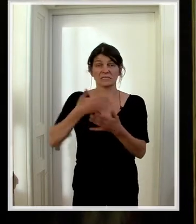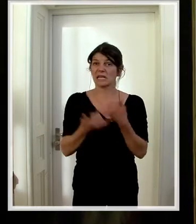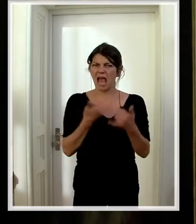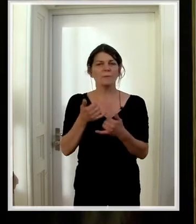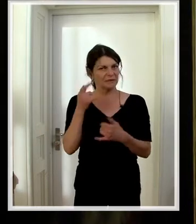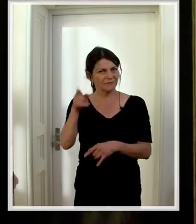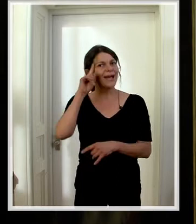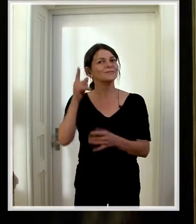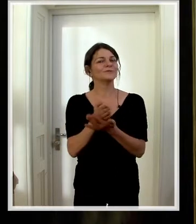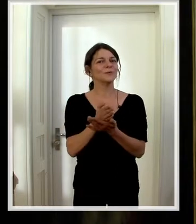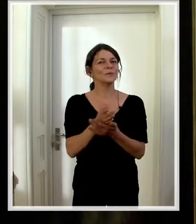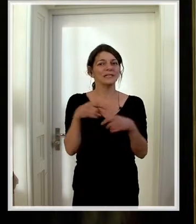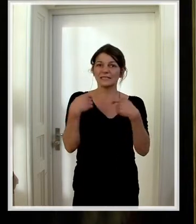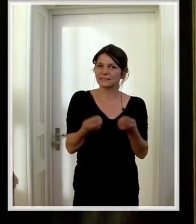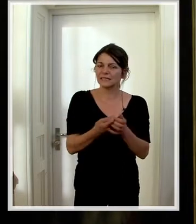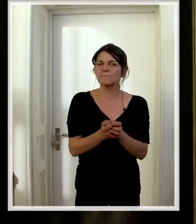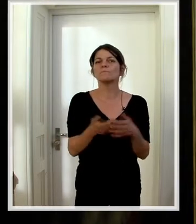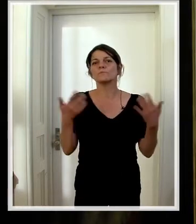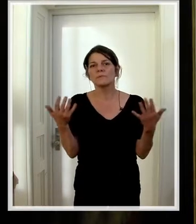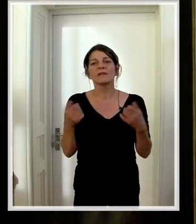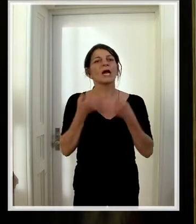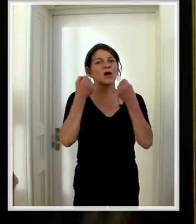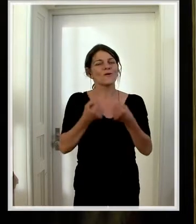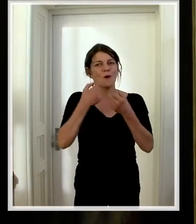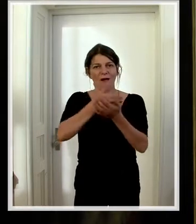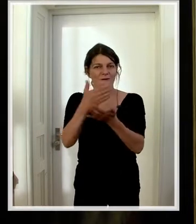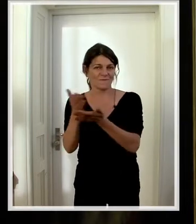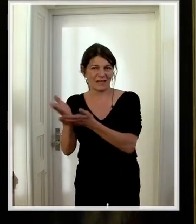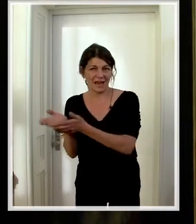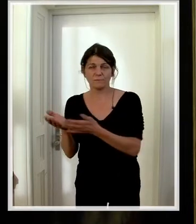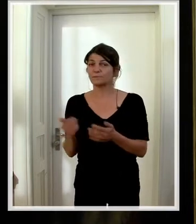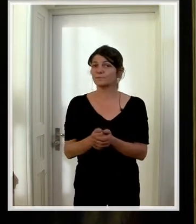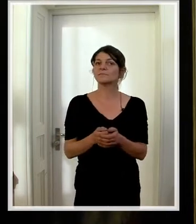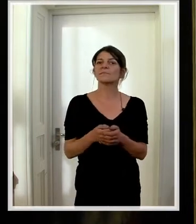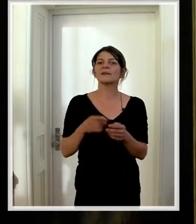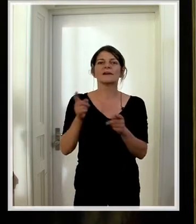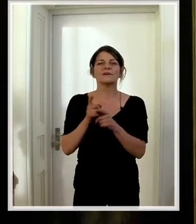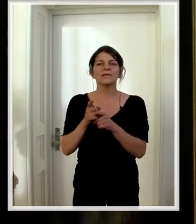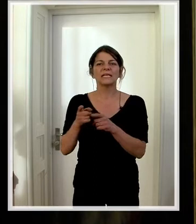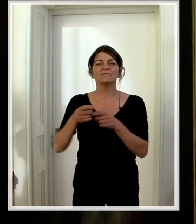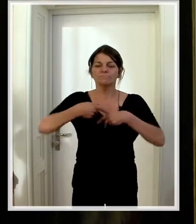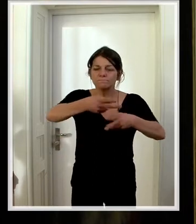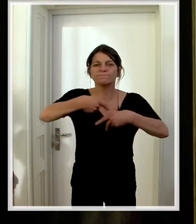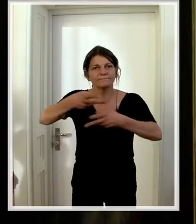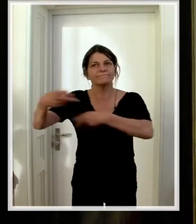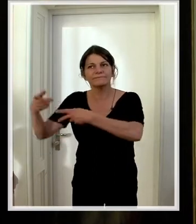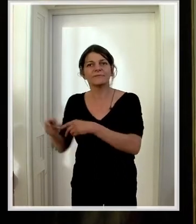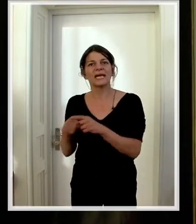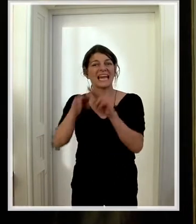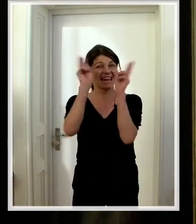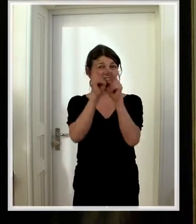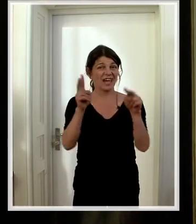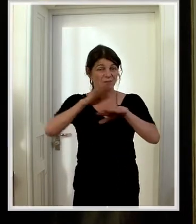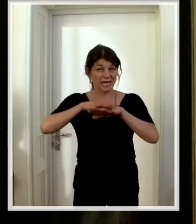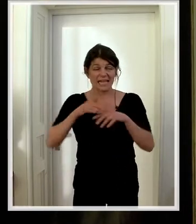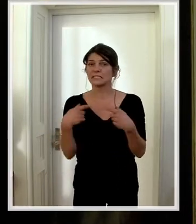weiß, es gibt quasi die Grobverteiler, die eher weitflächig und international vernetzt sind, und dann gibt es die